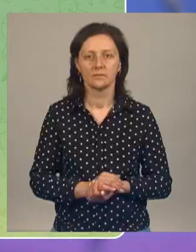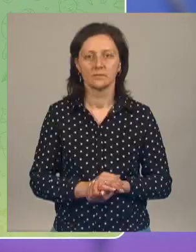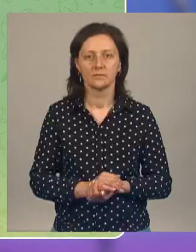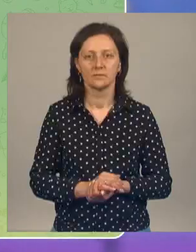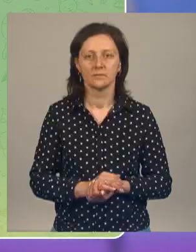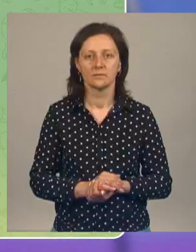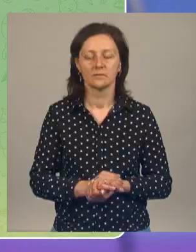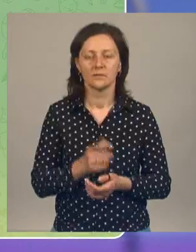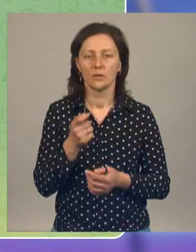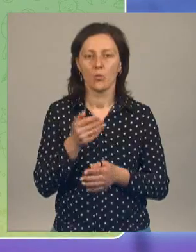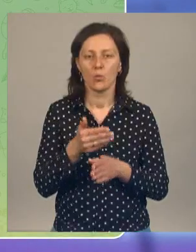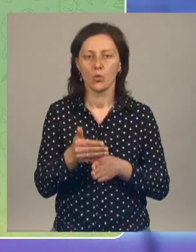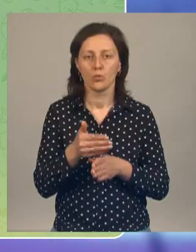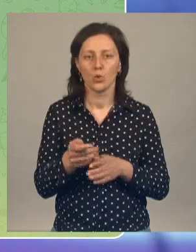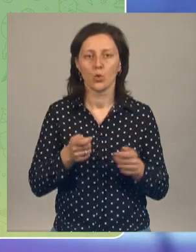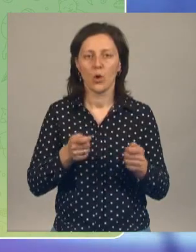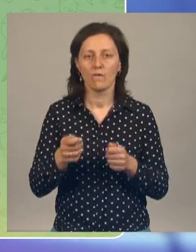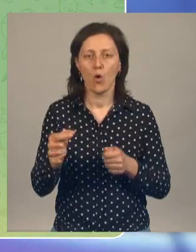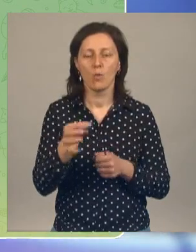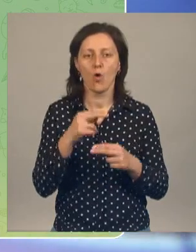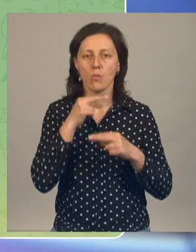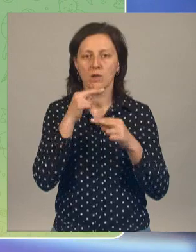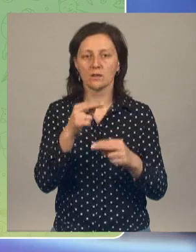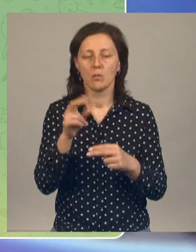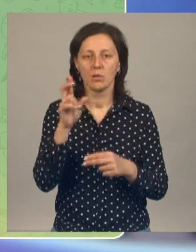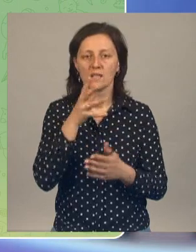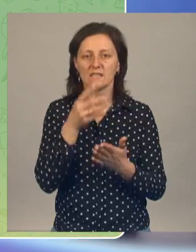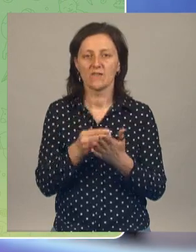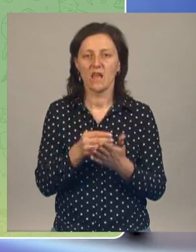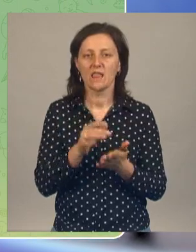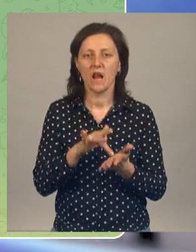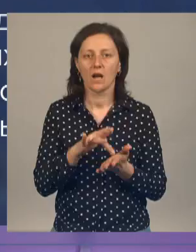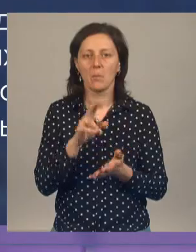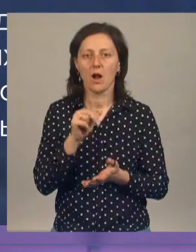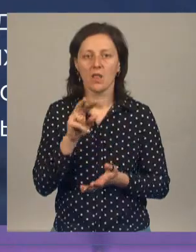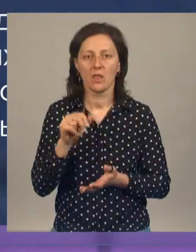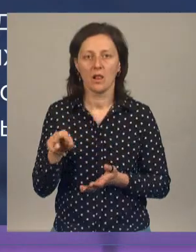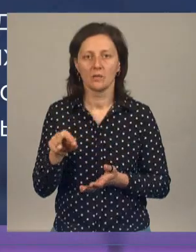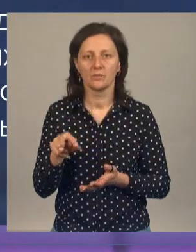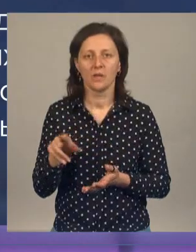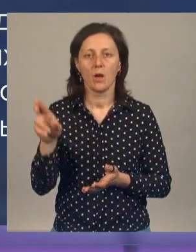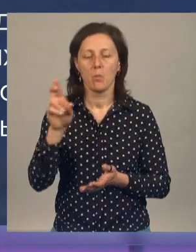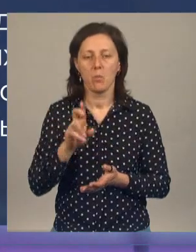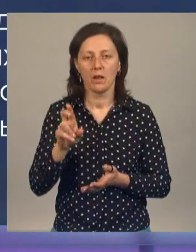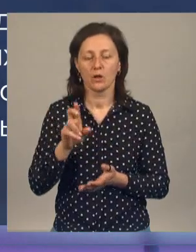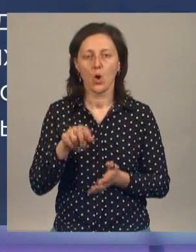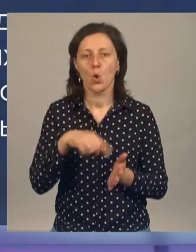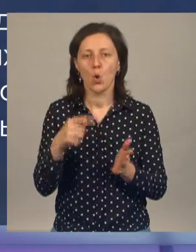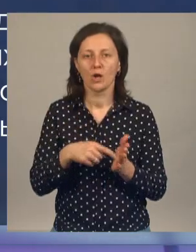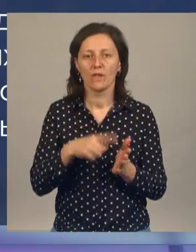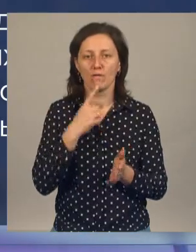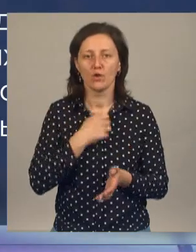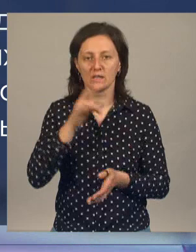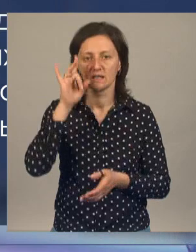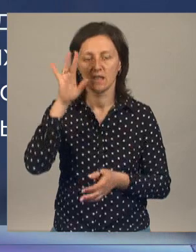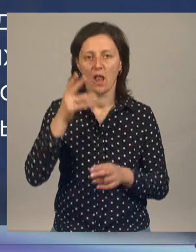позже руководитель области обратился к белгородцам в своем теле грамм канале город город воинской славы в